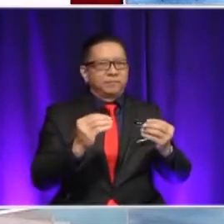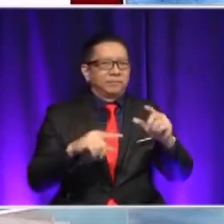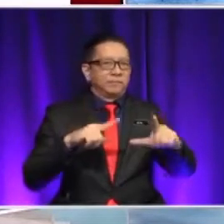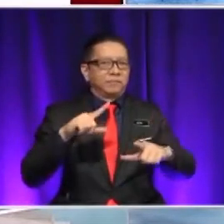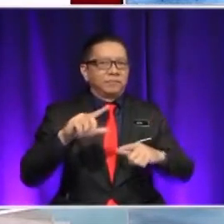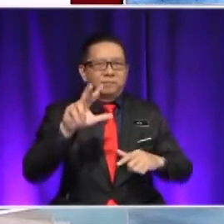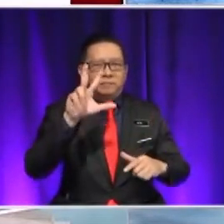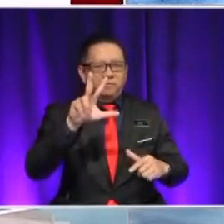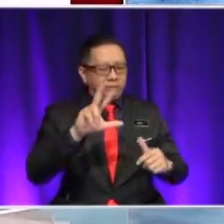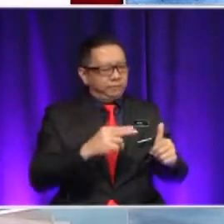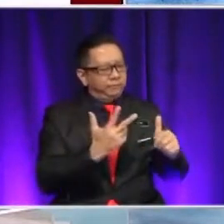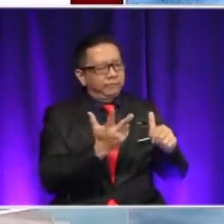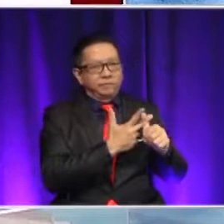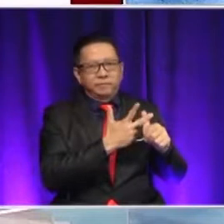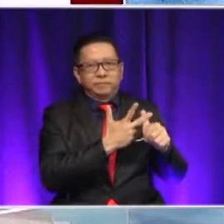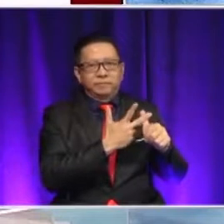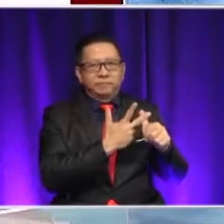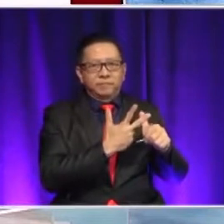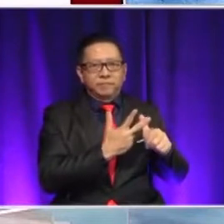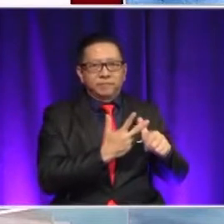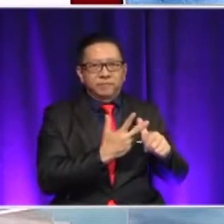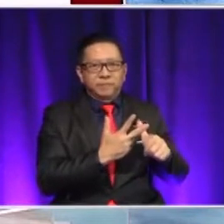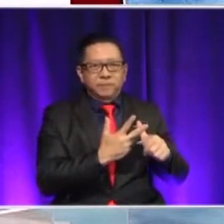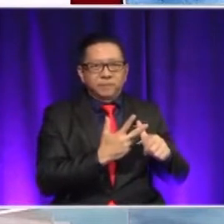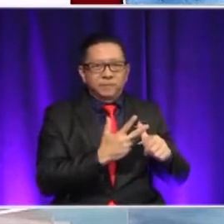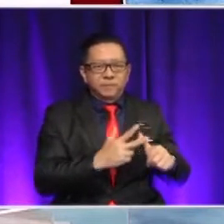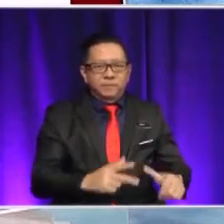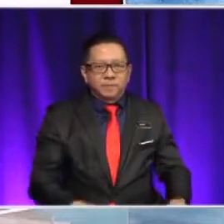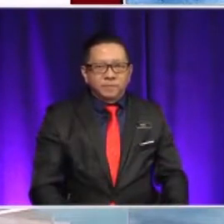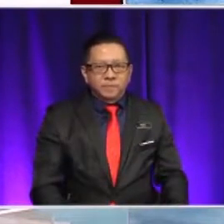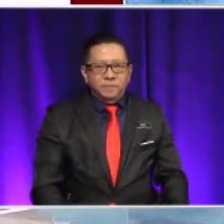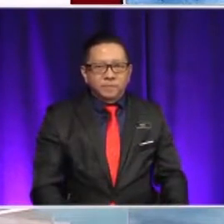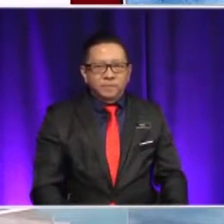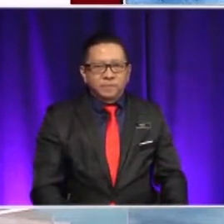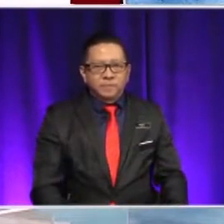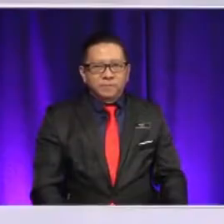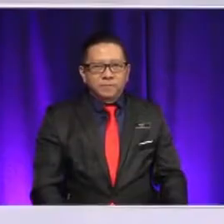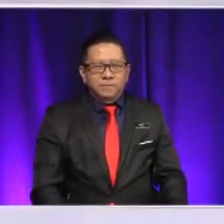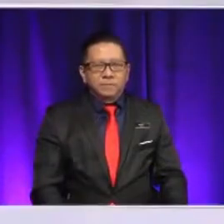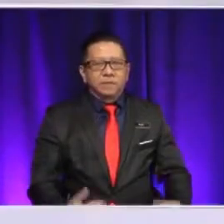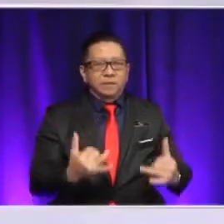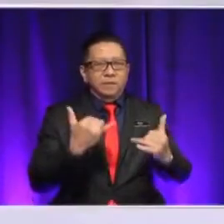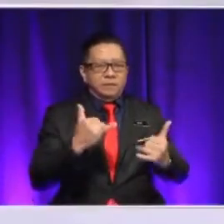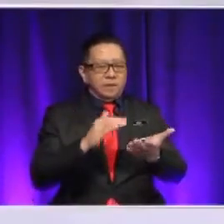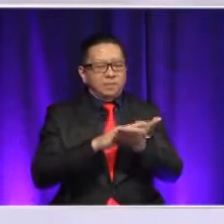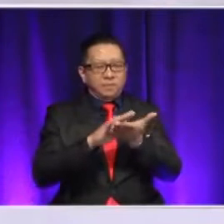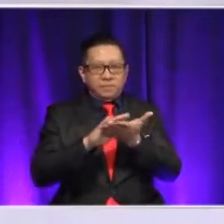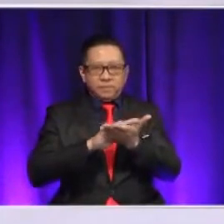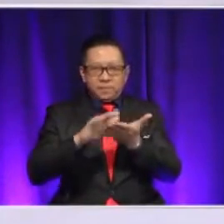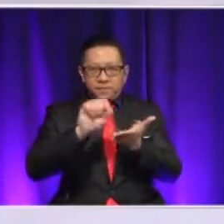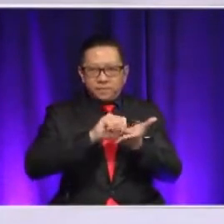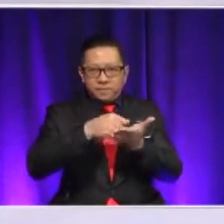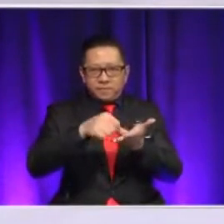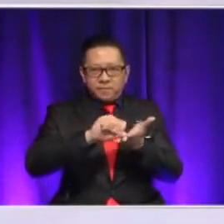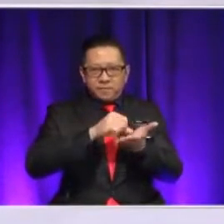pewarna masih hadir ke sini pakai cat guna Abay pencuci Bruce Eh udah bekas ada